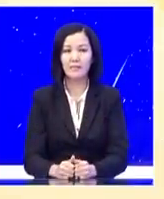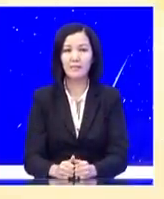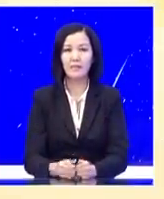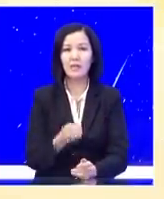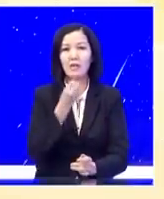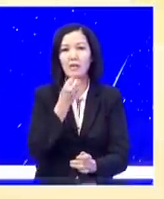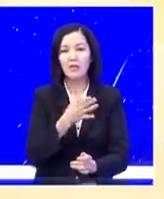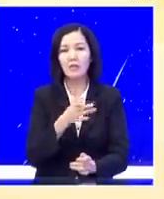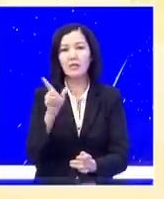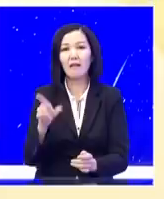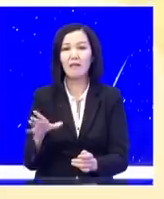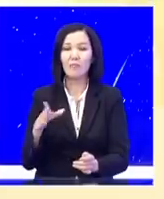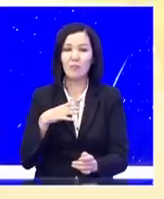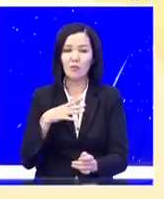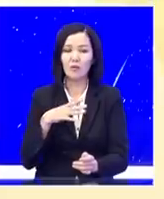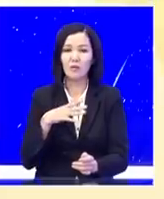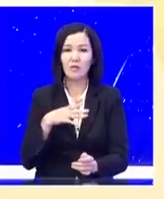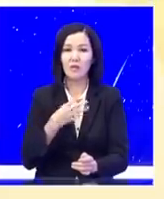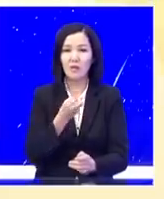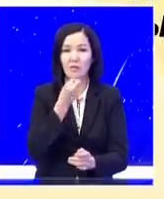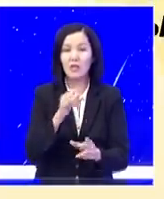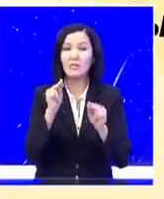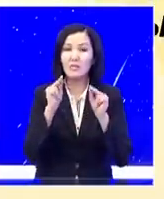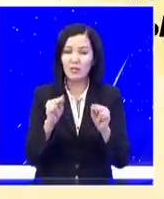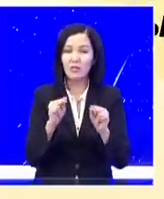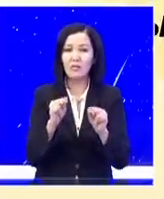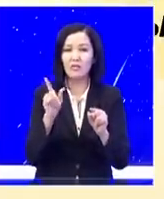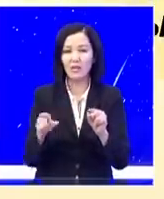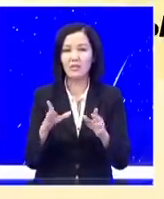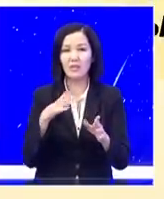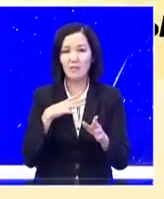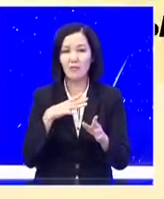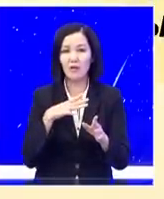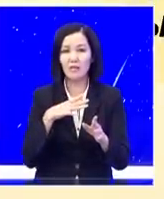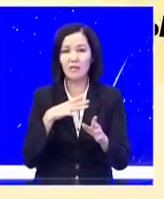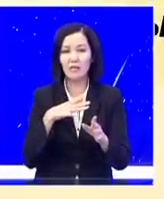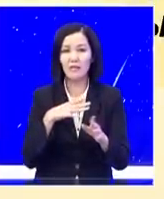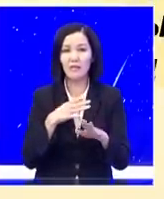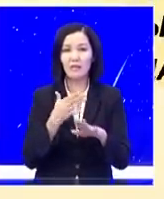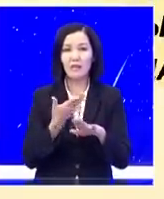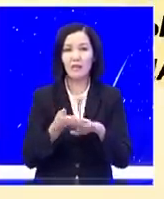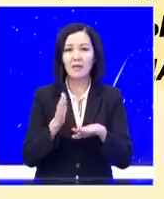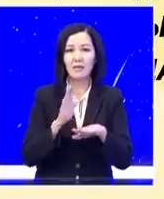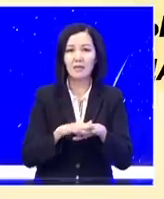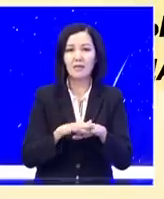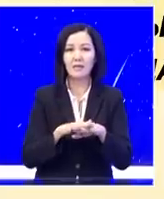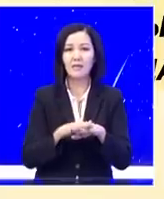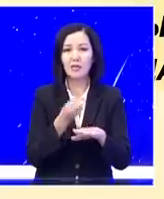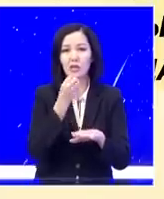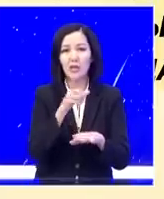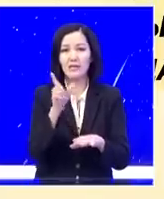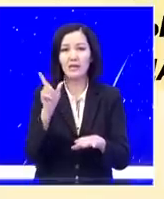Жақсы еді, жақсы еді ғой, шын жақсы еді. Жалғанның шешілмедау жұмбақ шері, жақсы